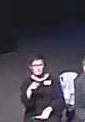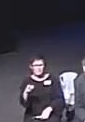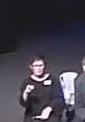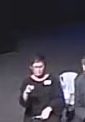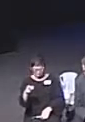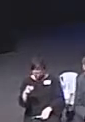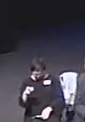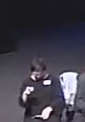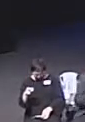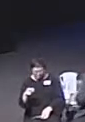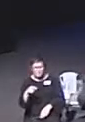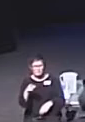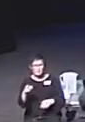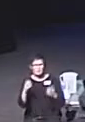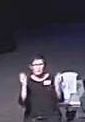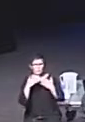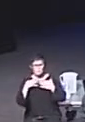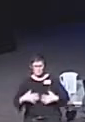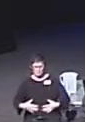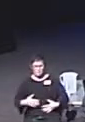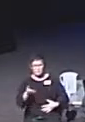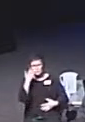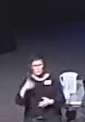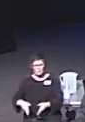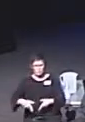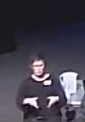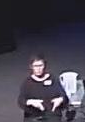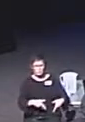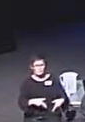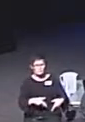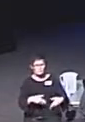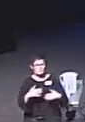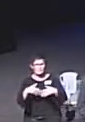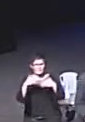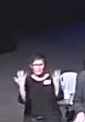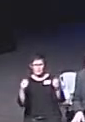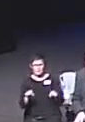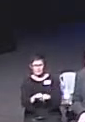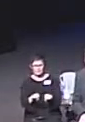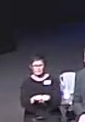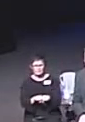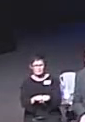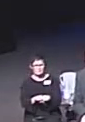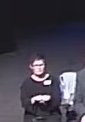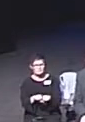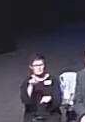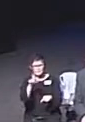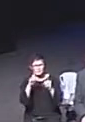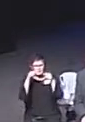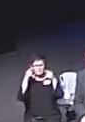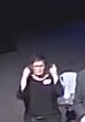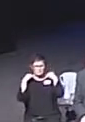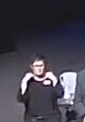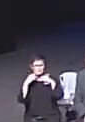päällään tumma paita ja tummat housut sekä vaaleat kengät. Hänellä on silmälasit